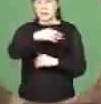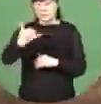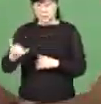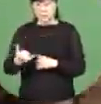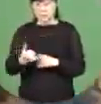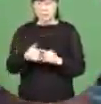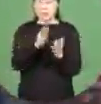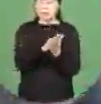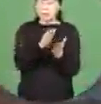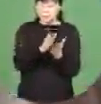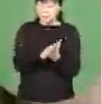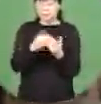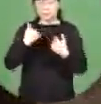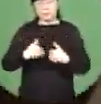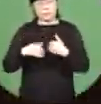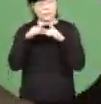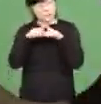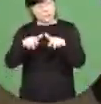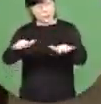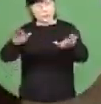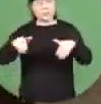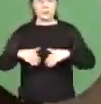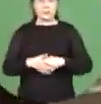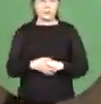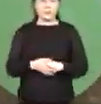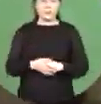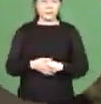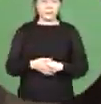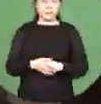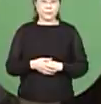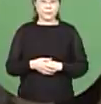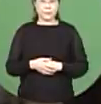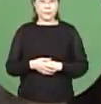軽快なぞめきのリズムが響きはなります